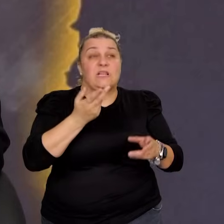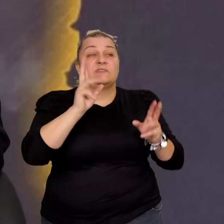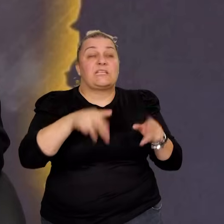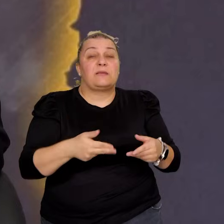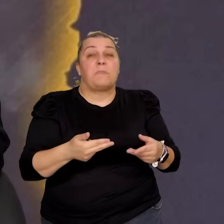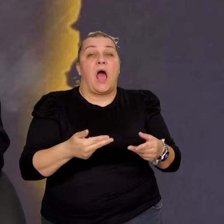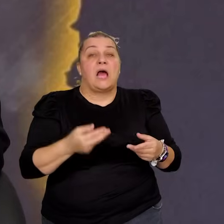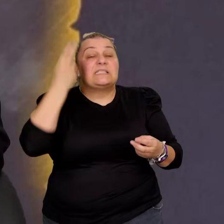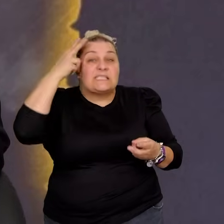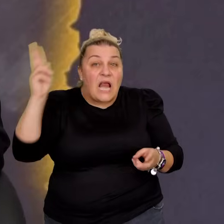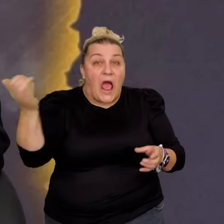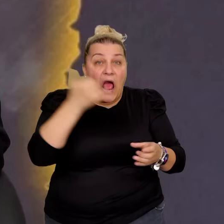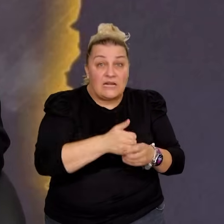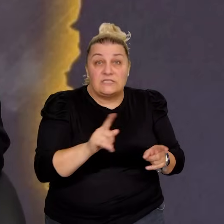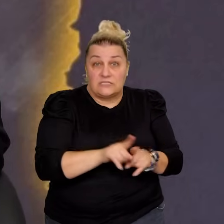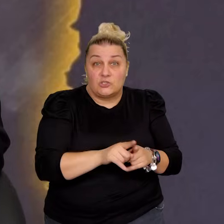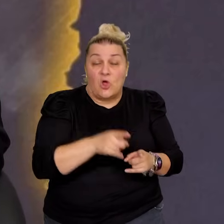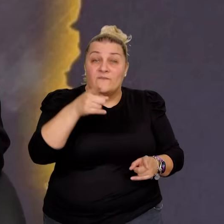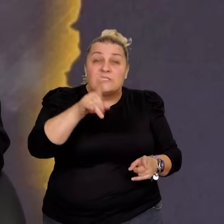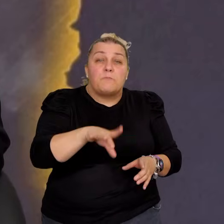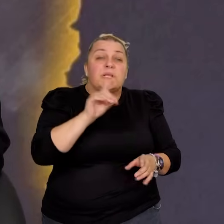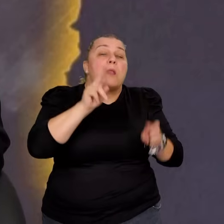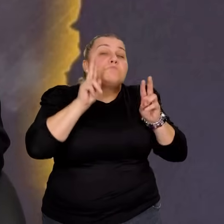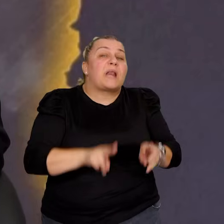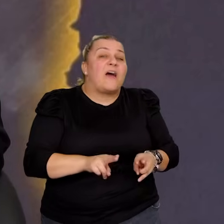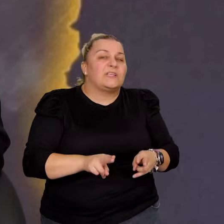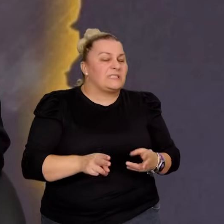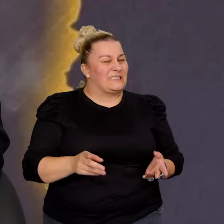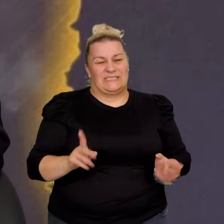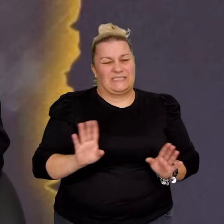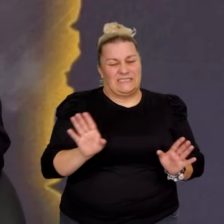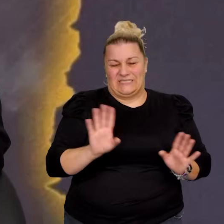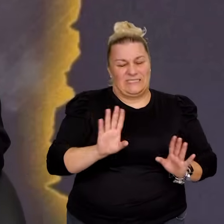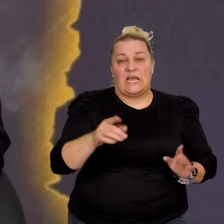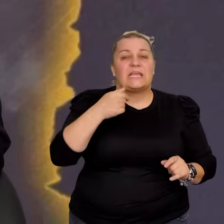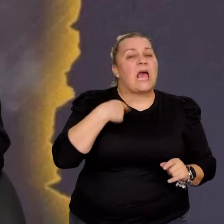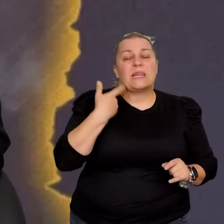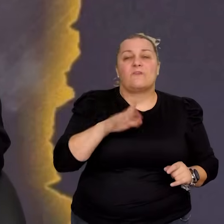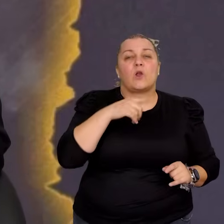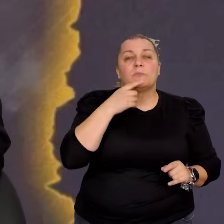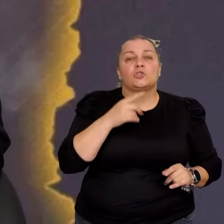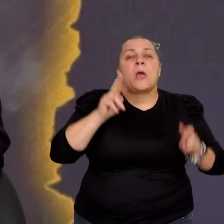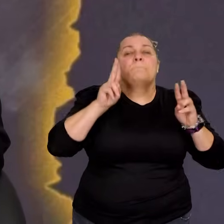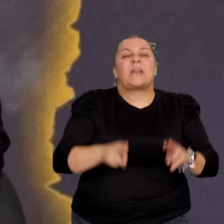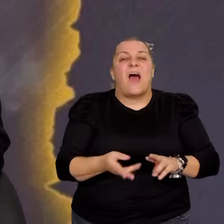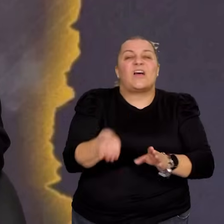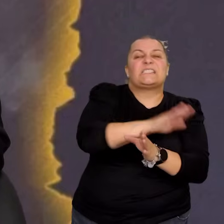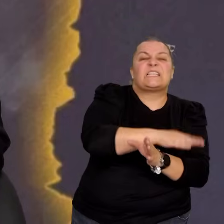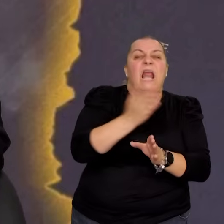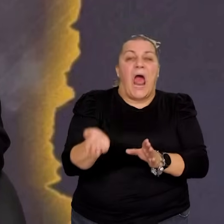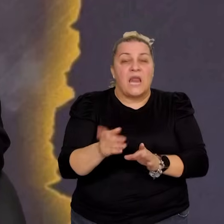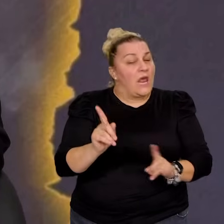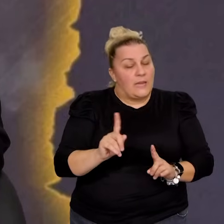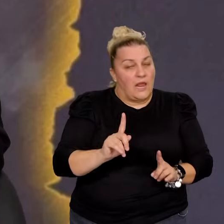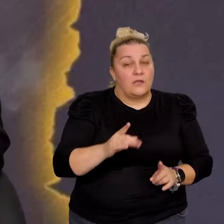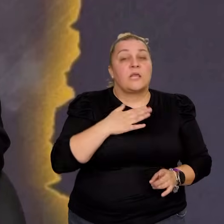Ma znate, malo prije smo isto tako razgovarali, ne volim kad mi se kaže prava strana, ali ja nisam imao stranu, Hrvatska je moja domovina, tu